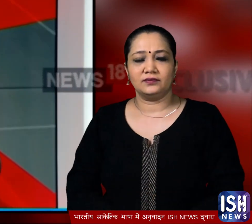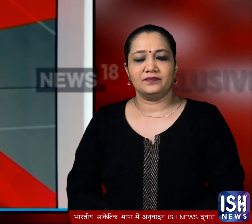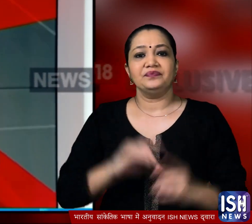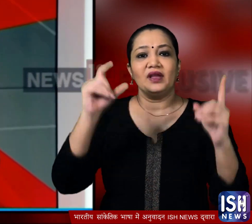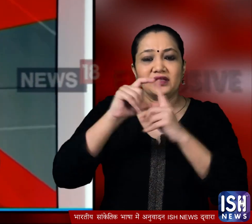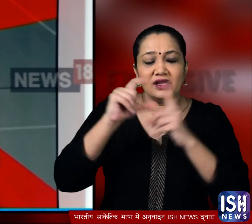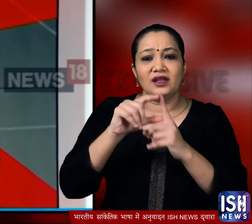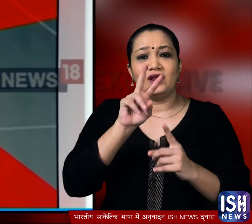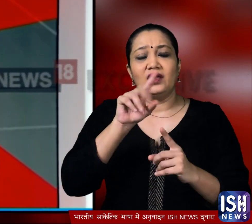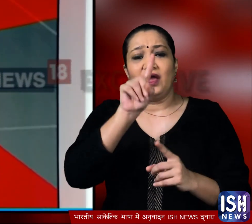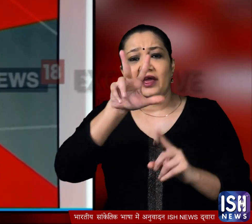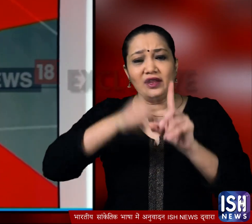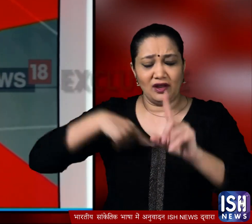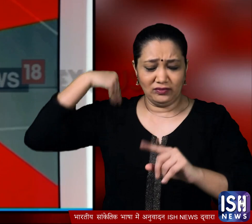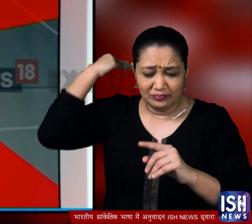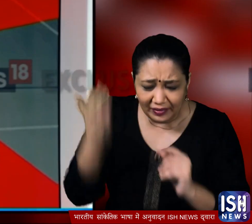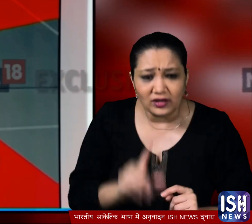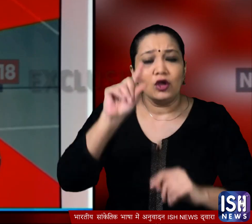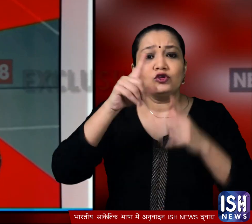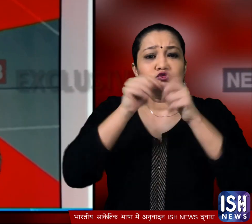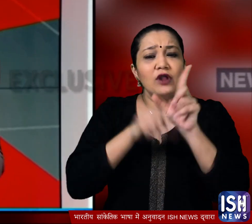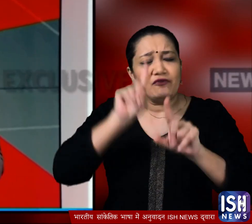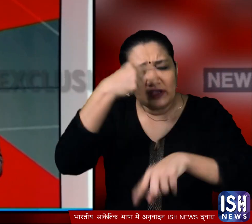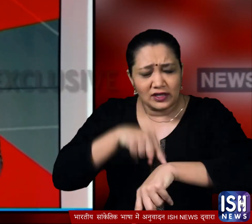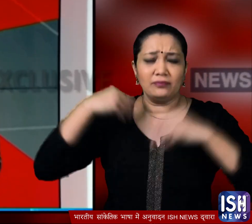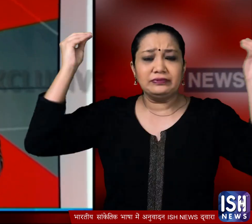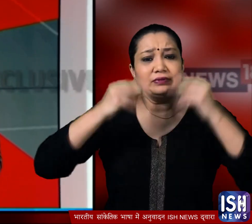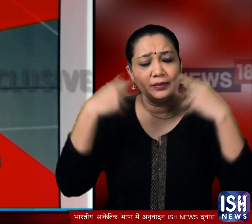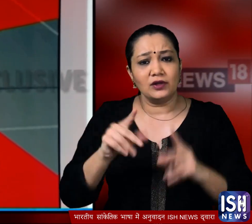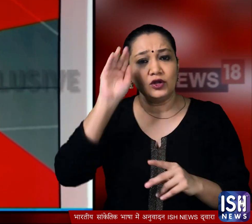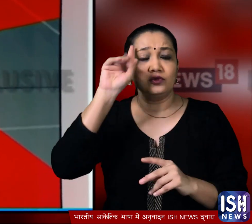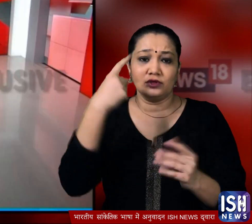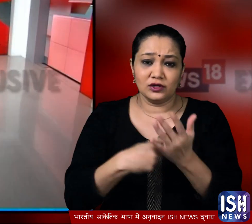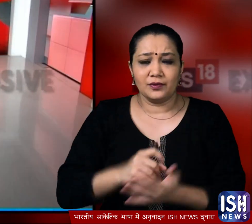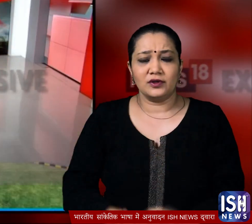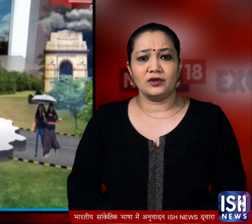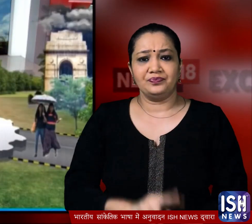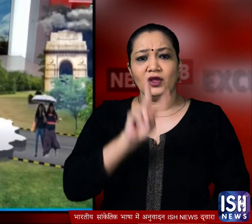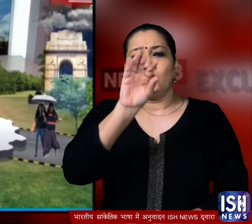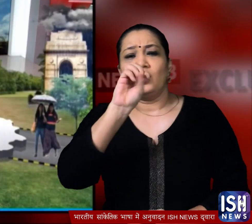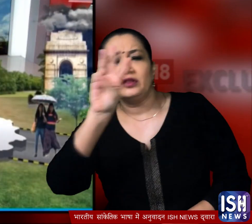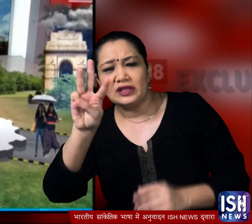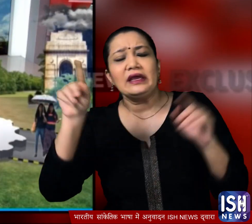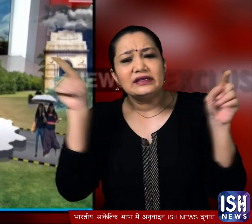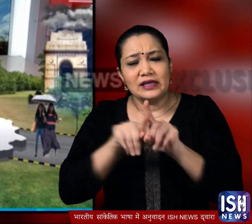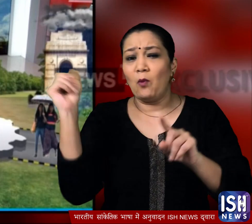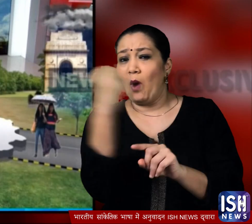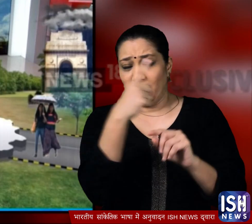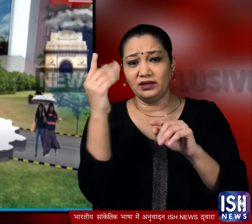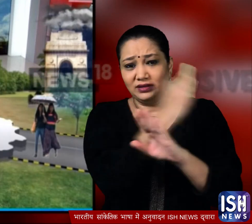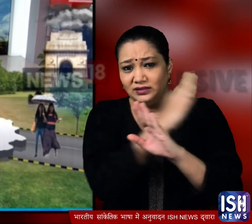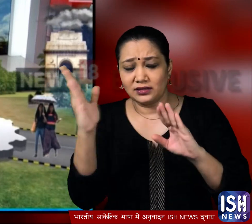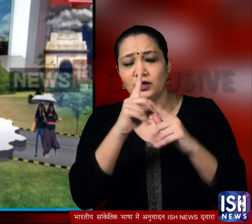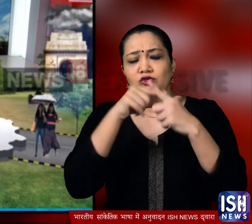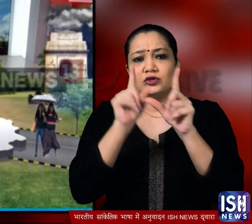दिल्ली में 18 साल बाद जुलाई महीने में इतनी बारिश हुई। न्यूज़ 18 की प्रियंका कांडपाल की रिपोर्ट है कि साल 2003 में इसी एक महीने में